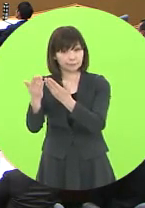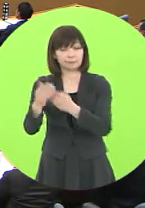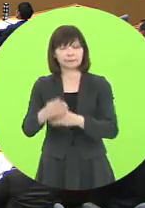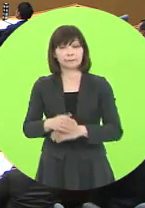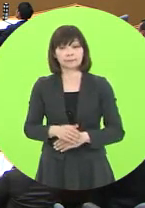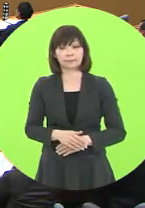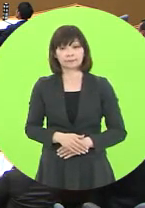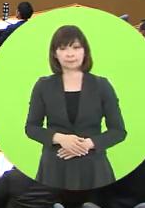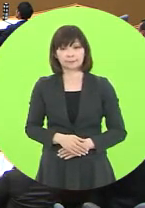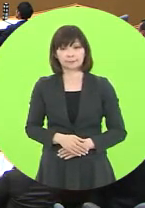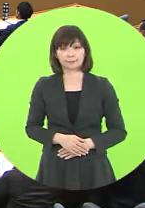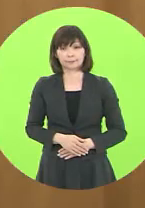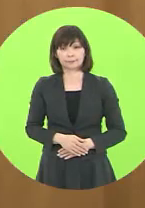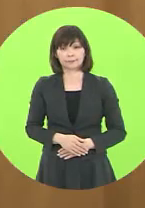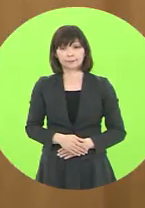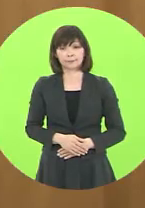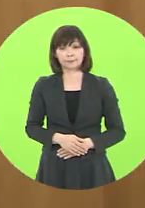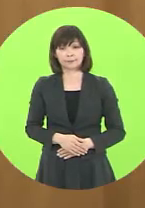伺いいたします。